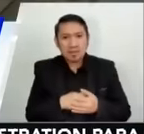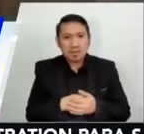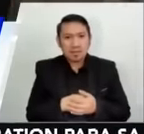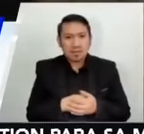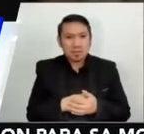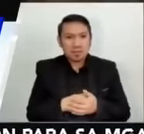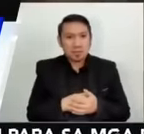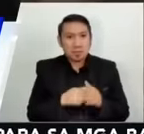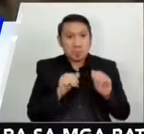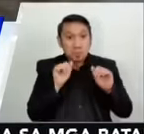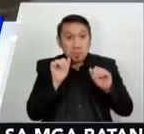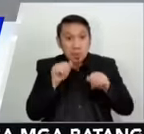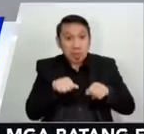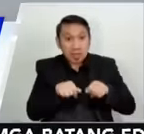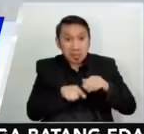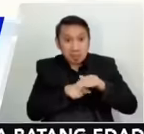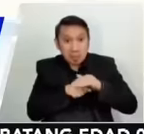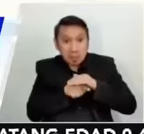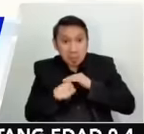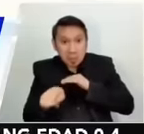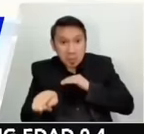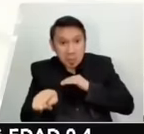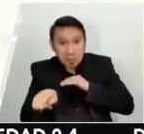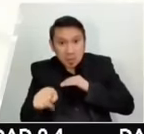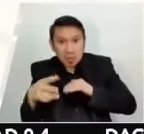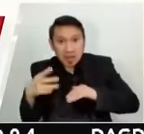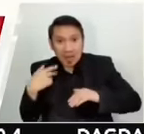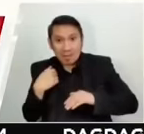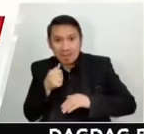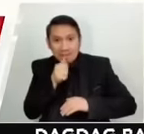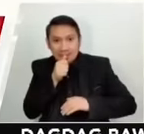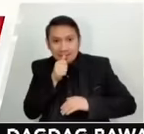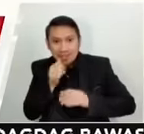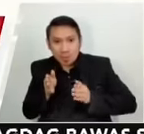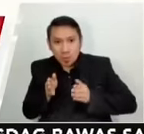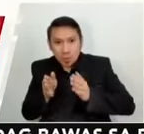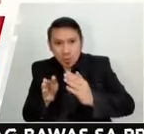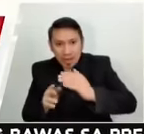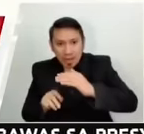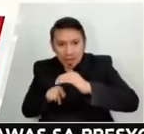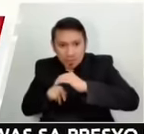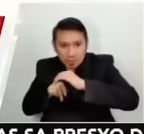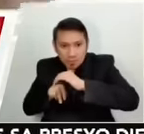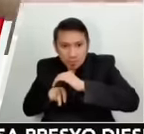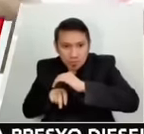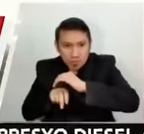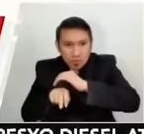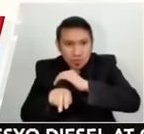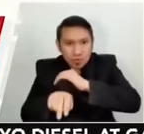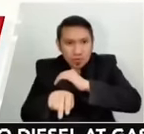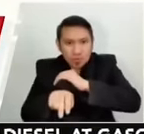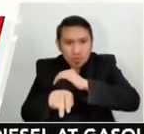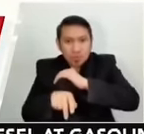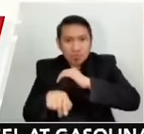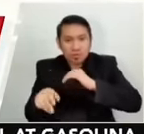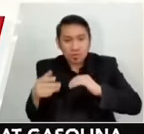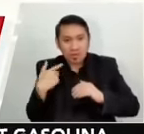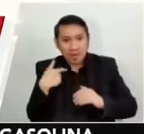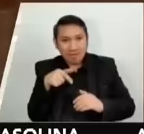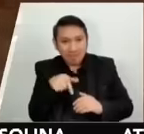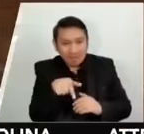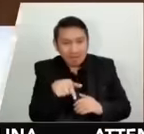dumaan po sa mga underground tunnels na yan then meron kasing mga open na mga gates doon sa iba pang tunnels pwedeng doon sila